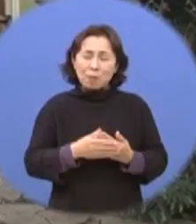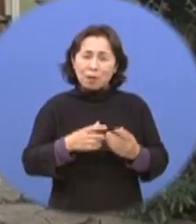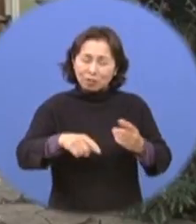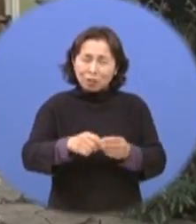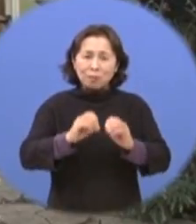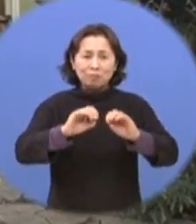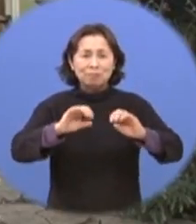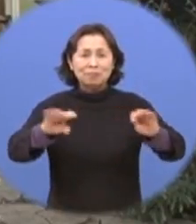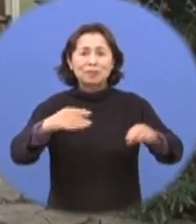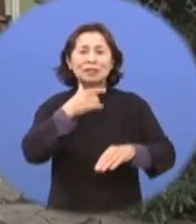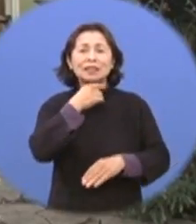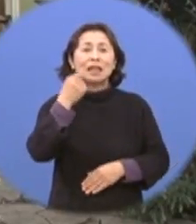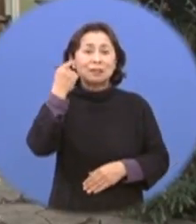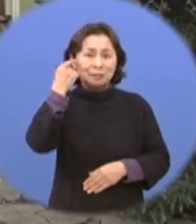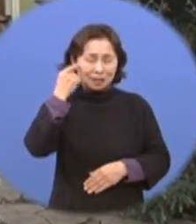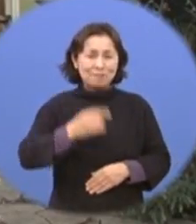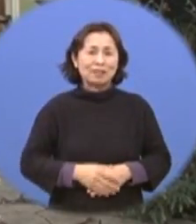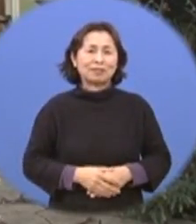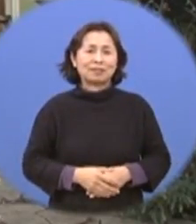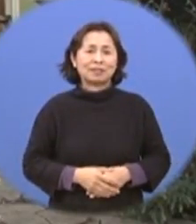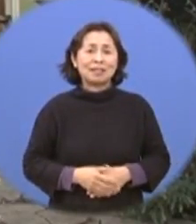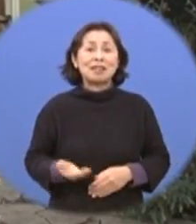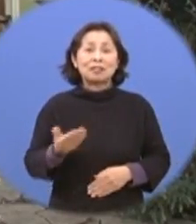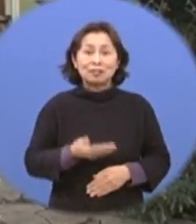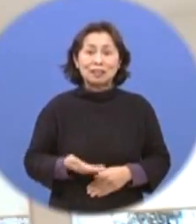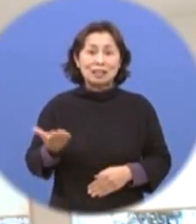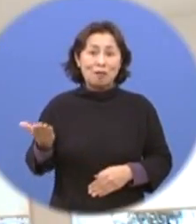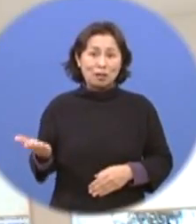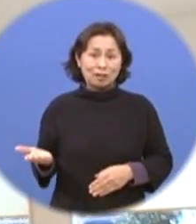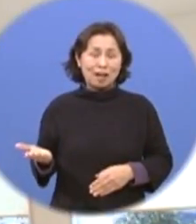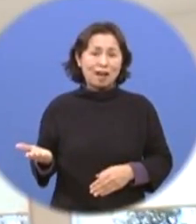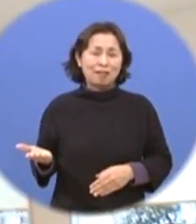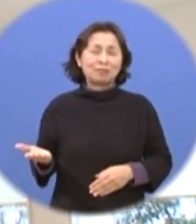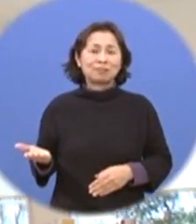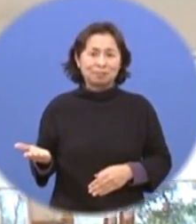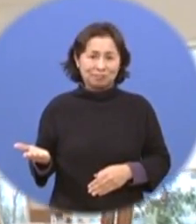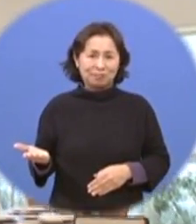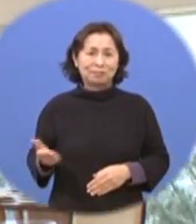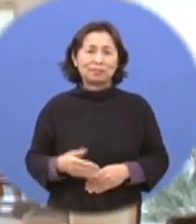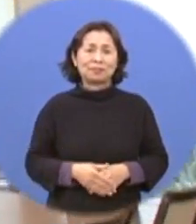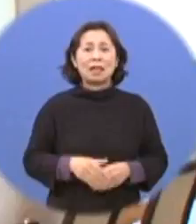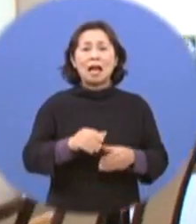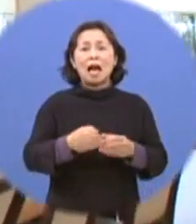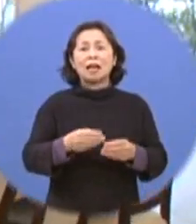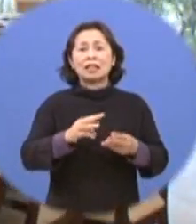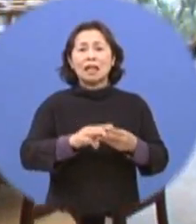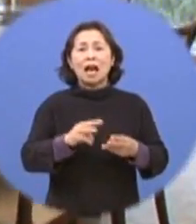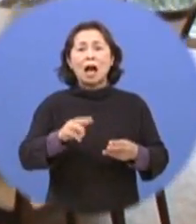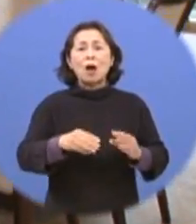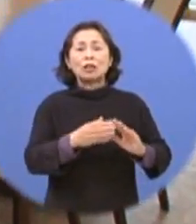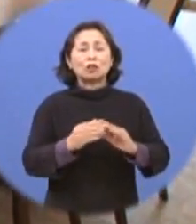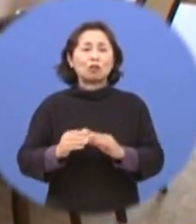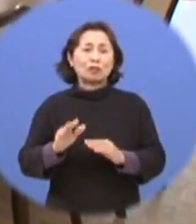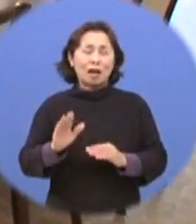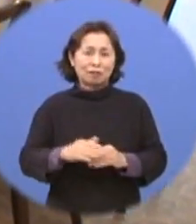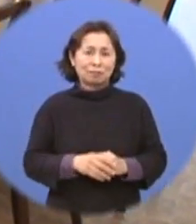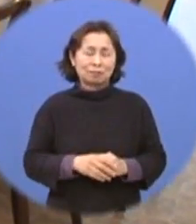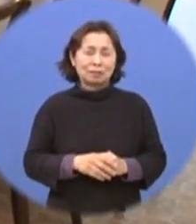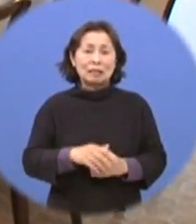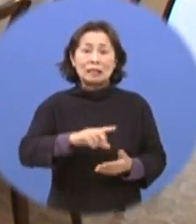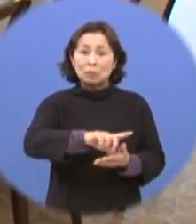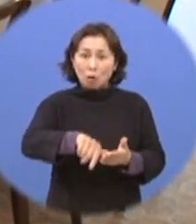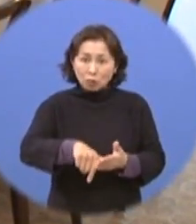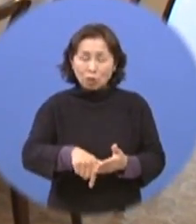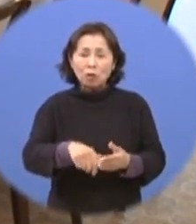続いてこちらは有田川町のフレンチレストランナチュラルガーデンです地産地消をモットーに地元